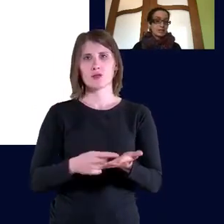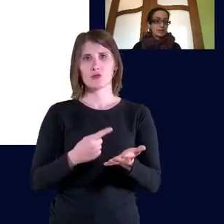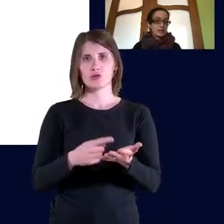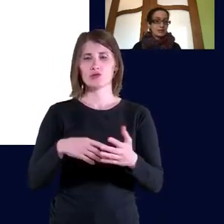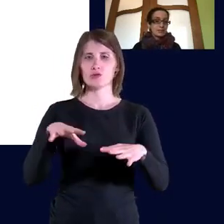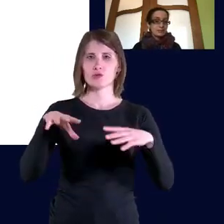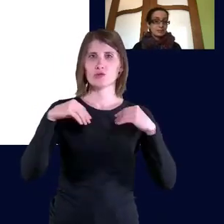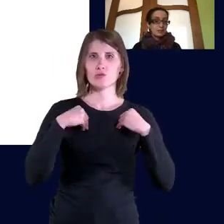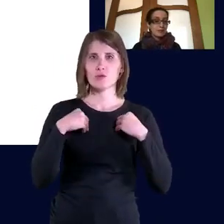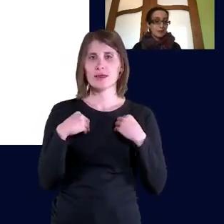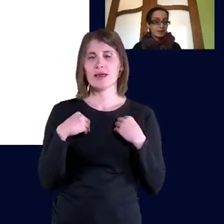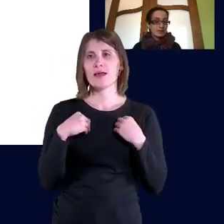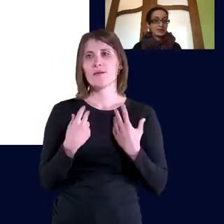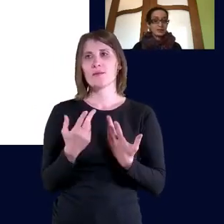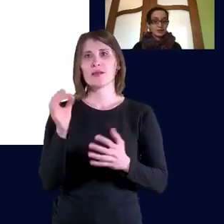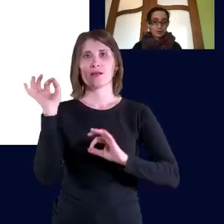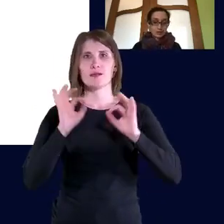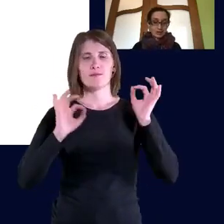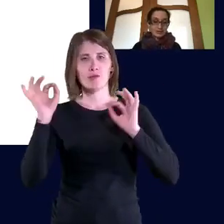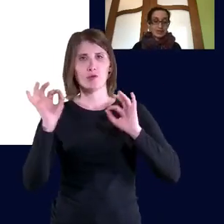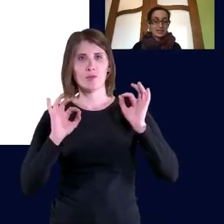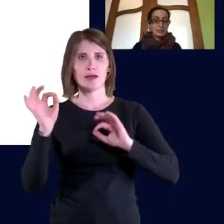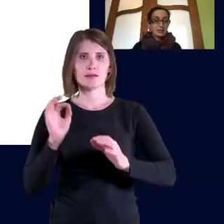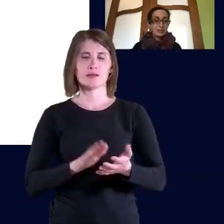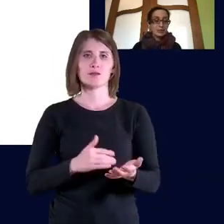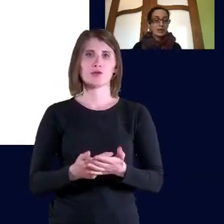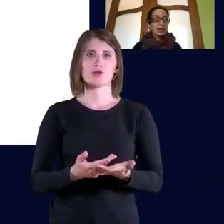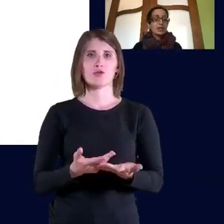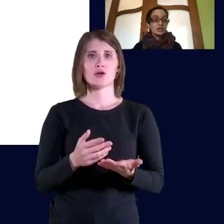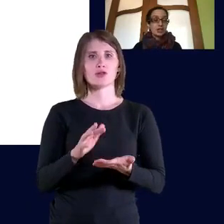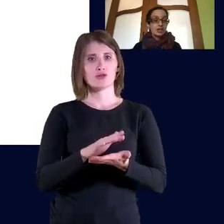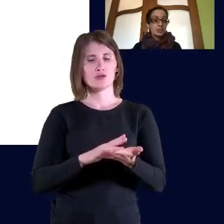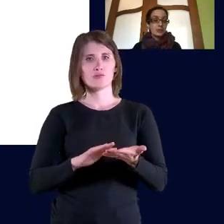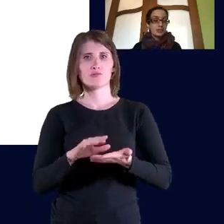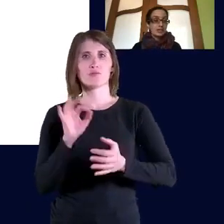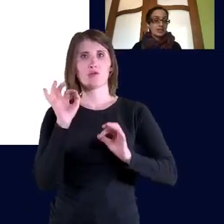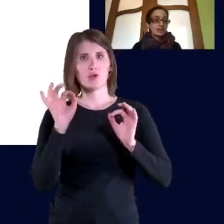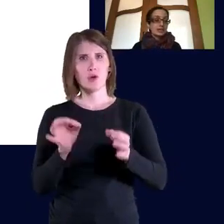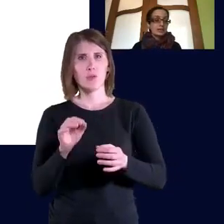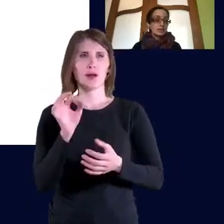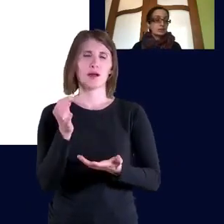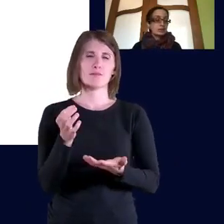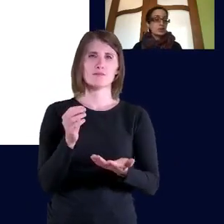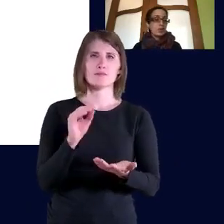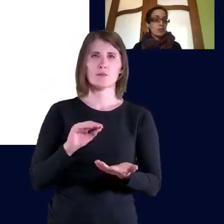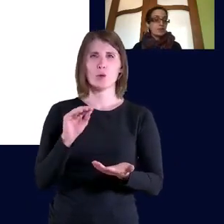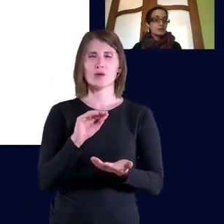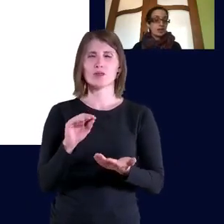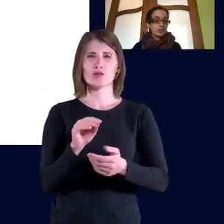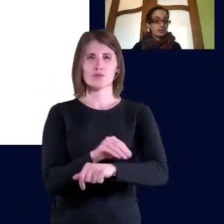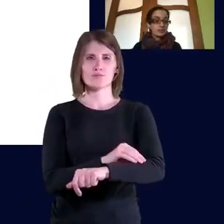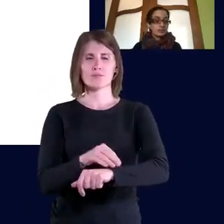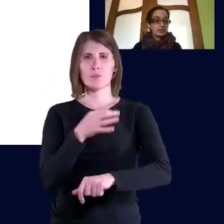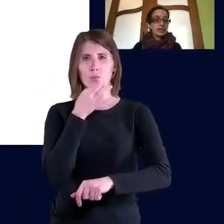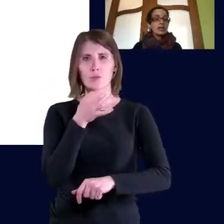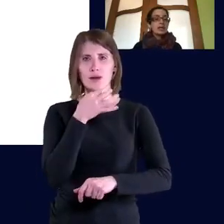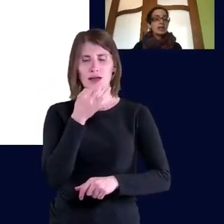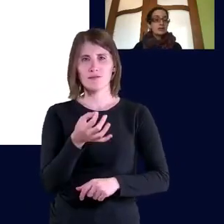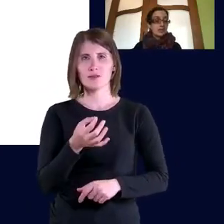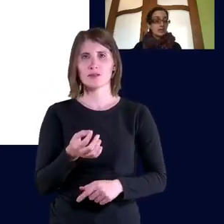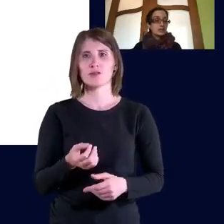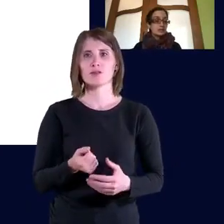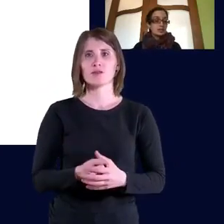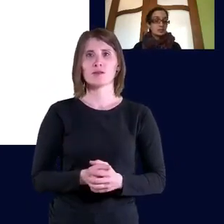jakiś informację czy właśnie grafika spełni dobra czy należy pewne tekstury troszkę poprawić albo pewne